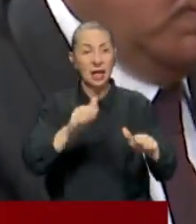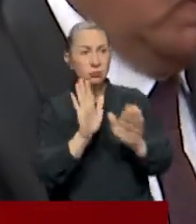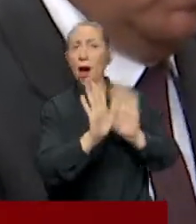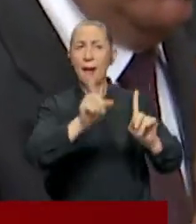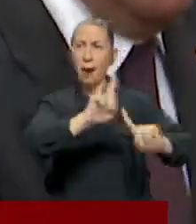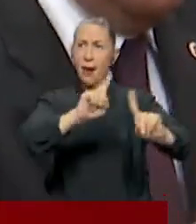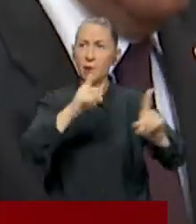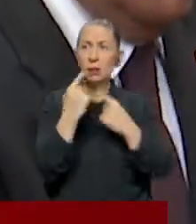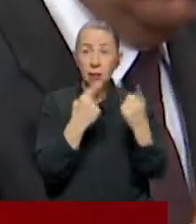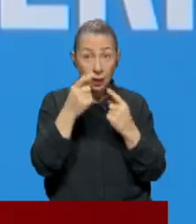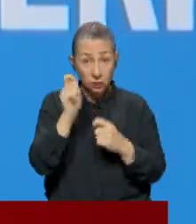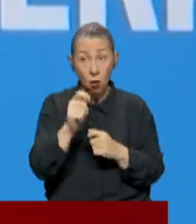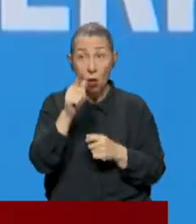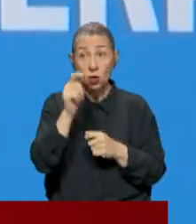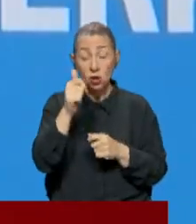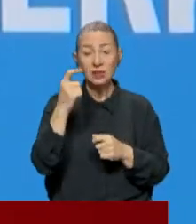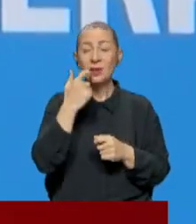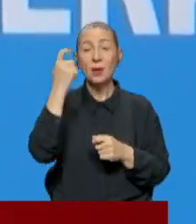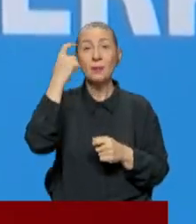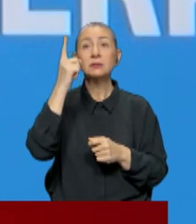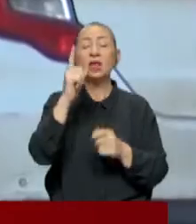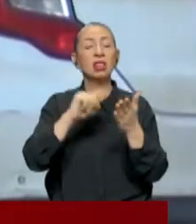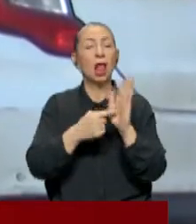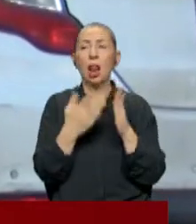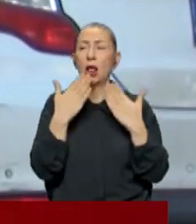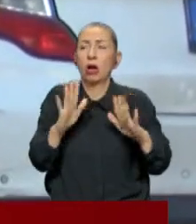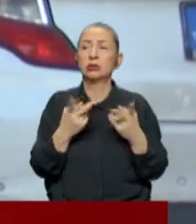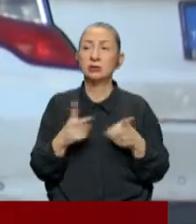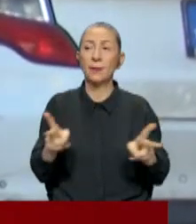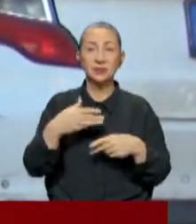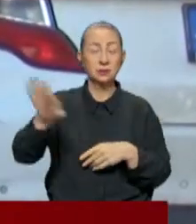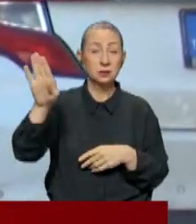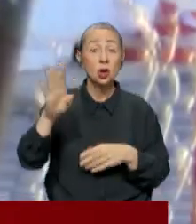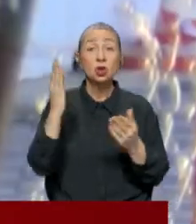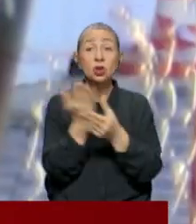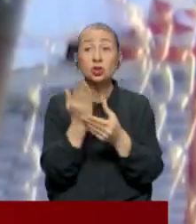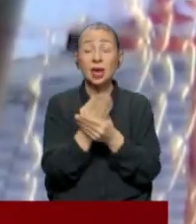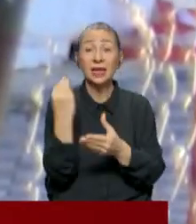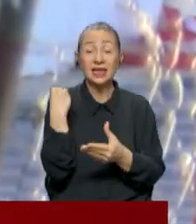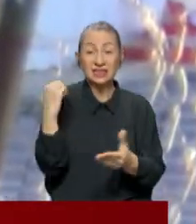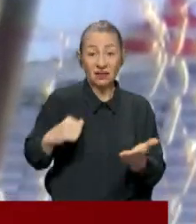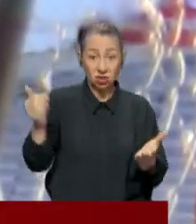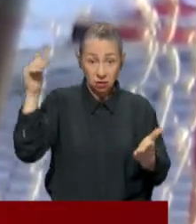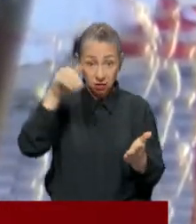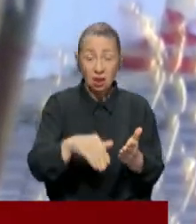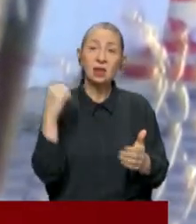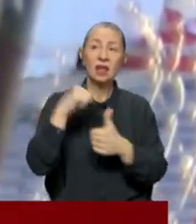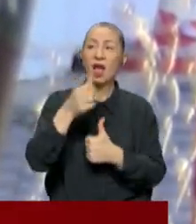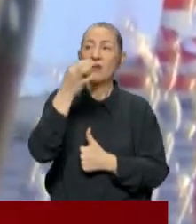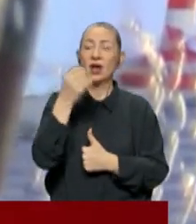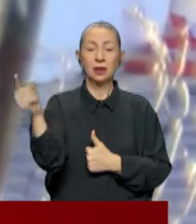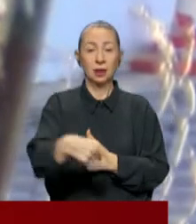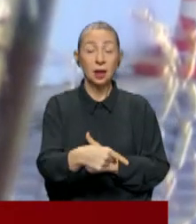olmaya çalıştığı iddia edilmişti. O gün Demirbaş bir delil yok denilerek serbest bırakıldı. Dosyaya yeni savcı atanınca tekrar ifade